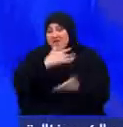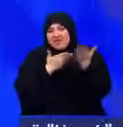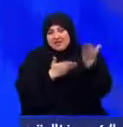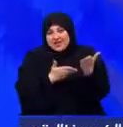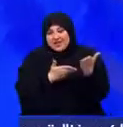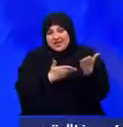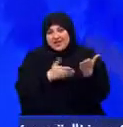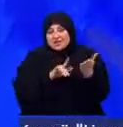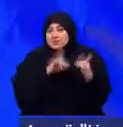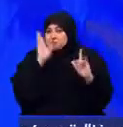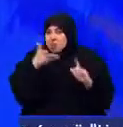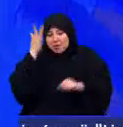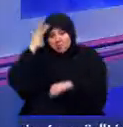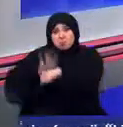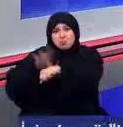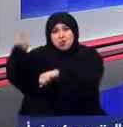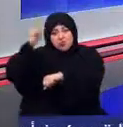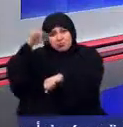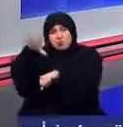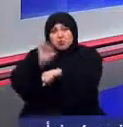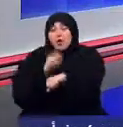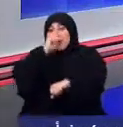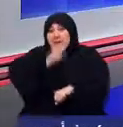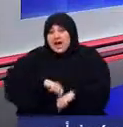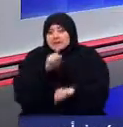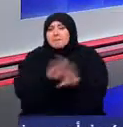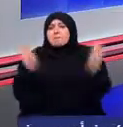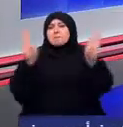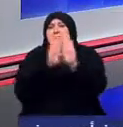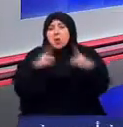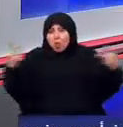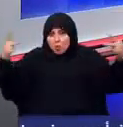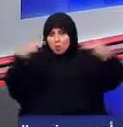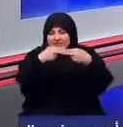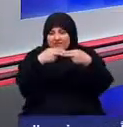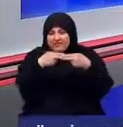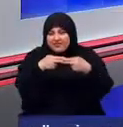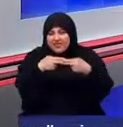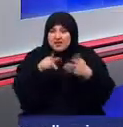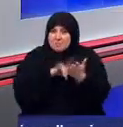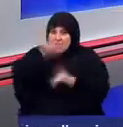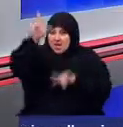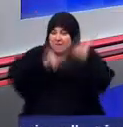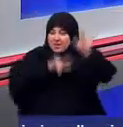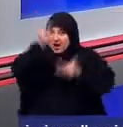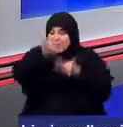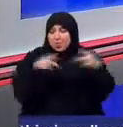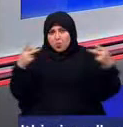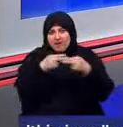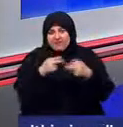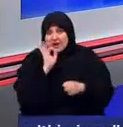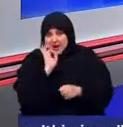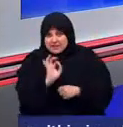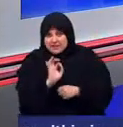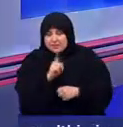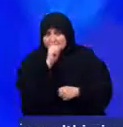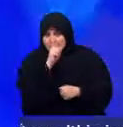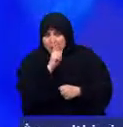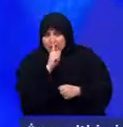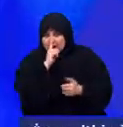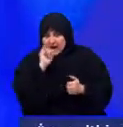الحدود. نعم. لن يتم ذلك إلا بالإغلاق، ولن يكون الإغلاق مجديا إلا إذا